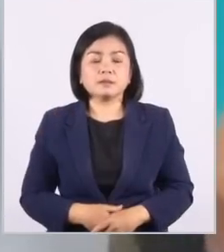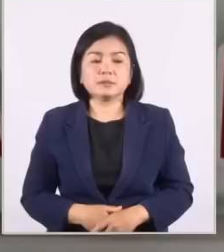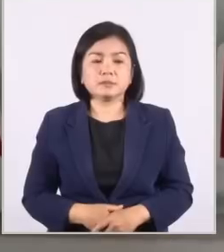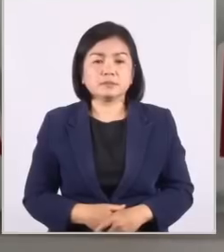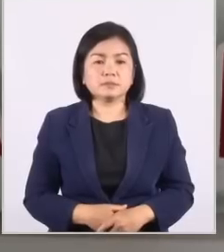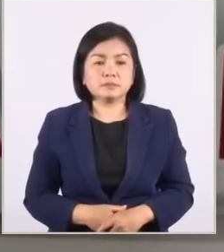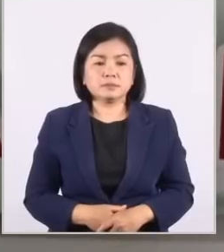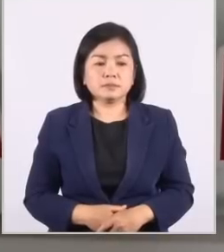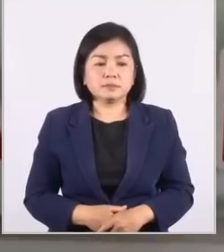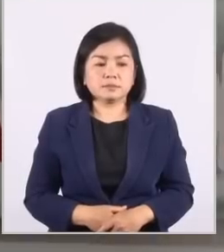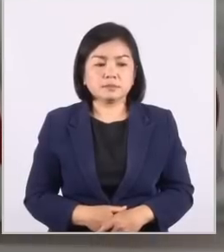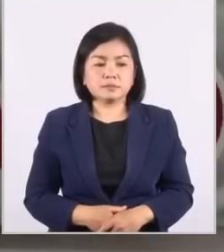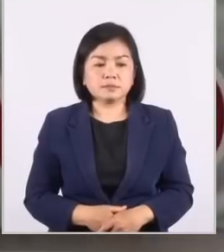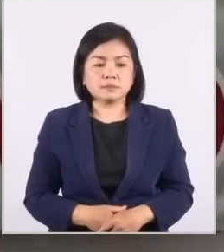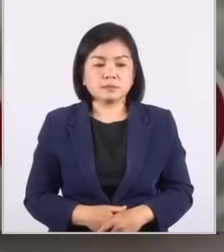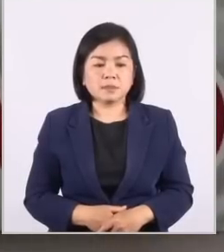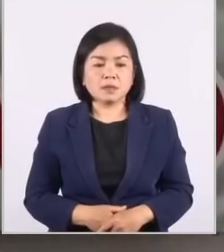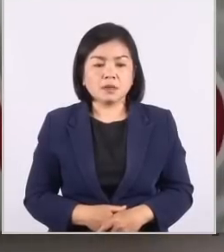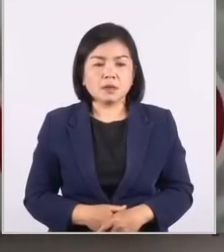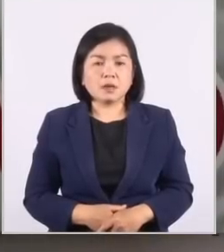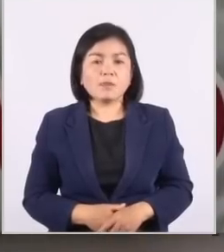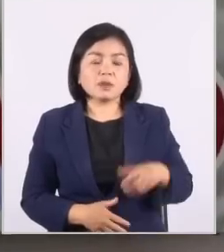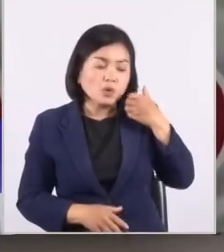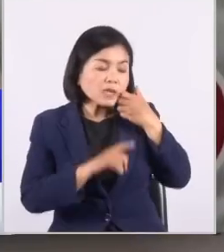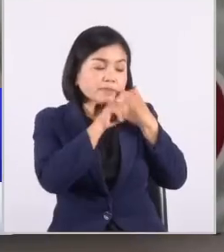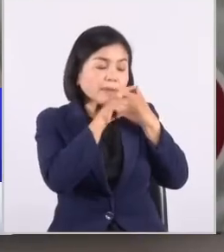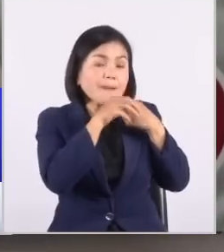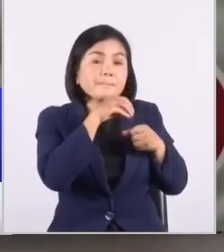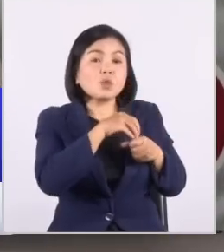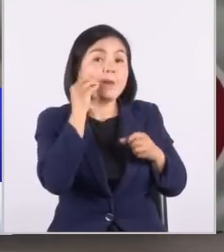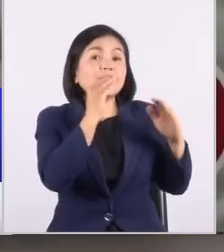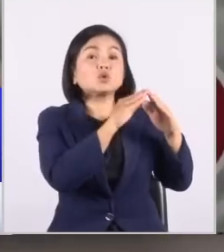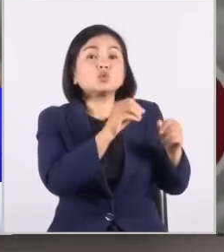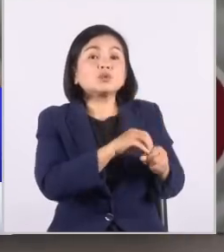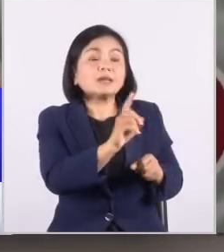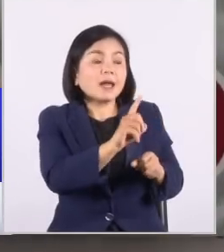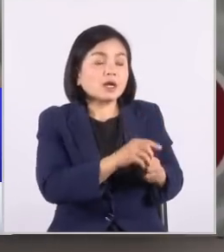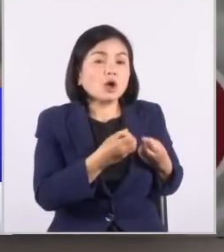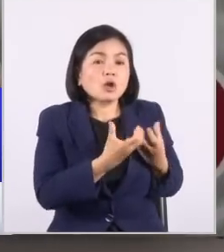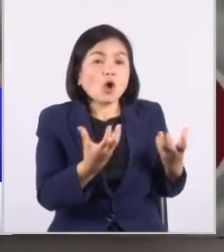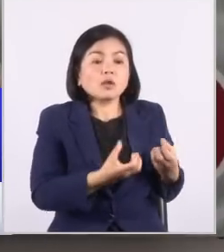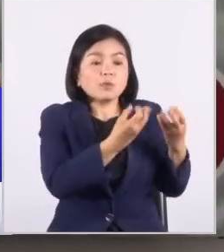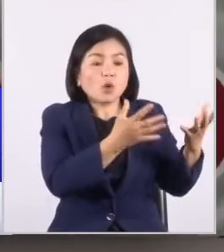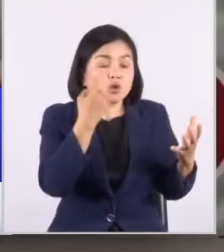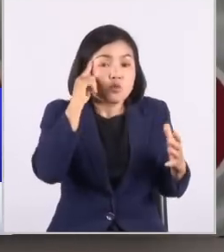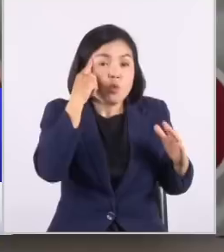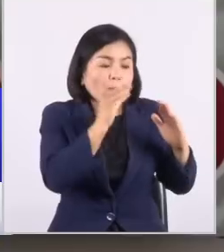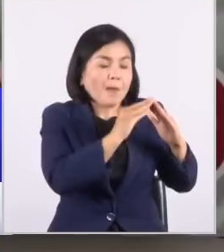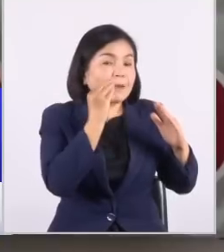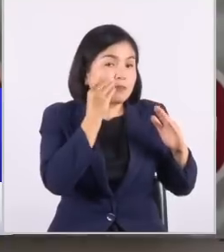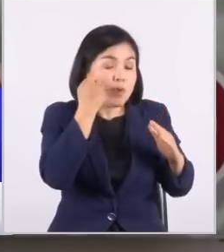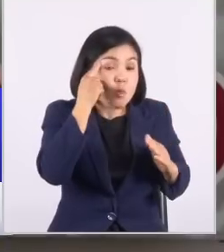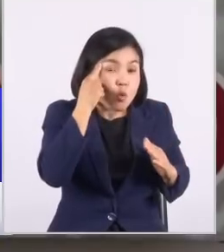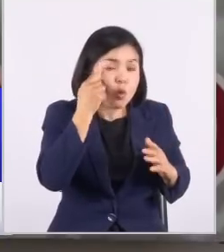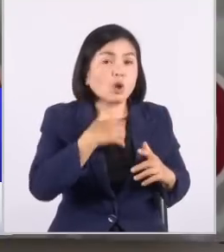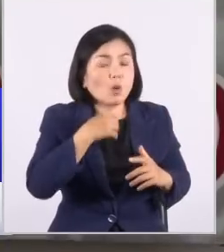ครับผมว่าฮัลโหลบ้านเจ้ายุไซครับผมว่าจะไปส่งของครับผมอันผมบ่รู้จักบ้านนั่นก็เลย